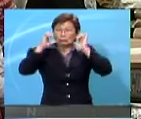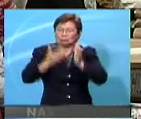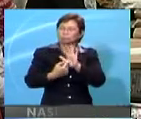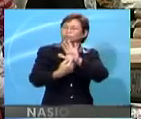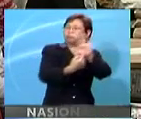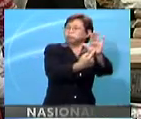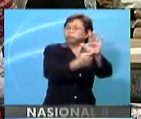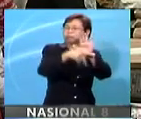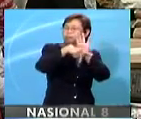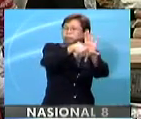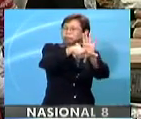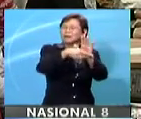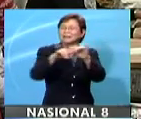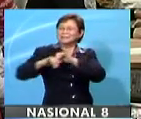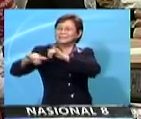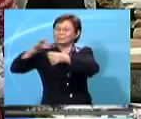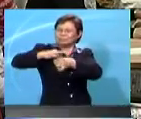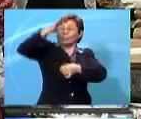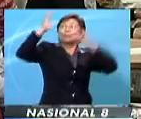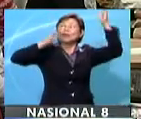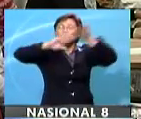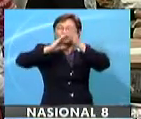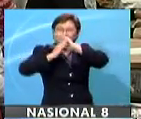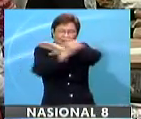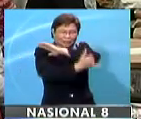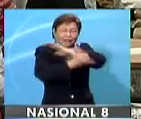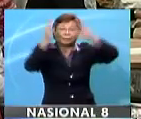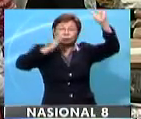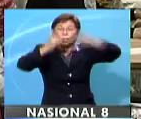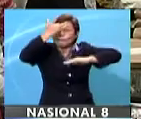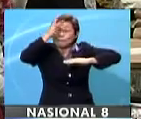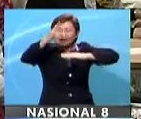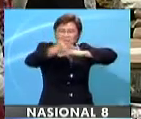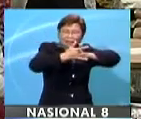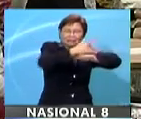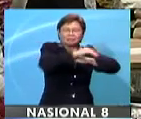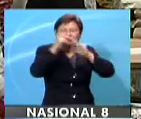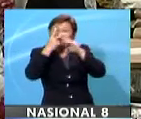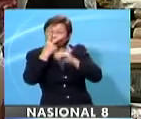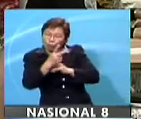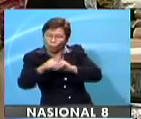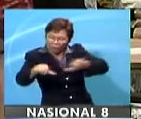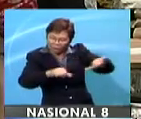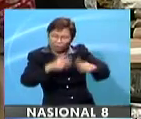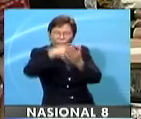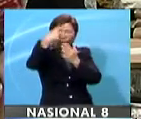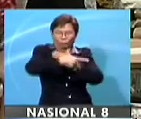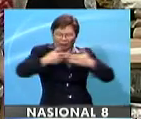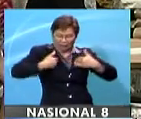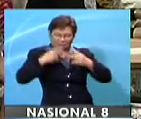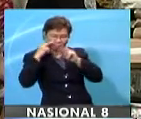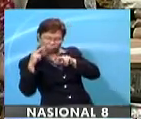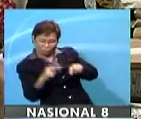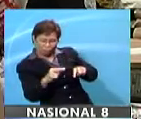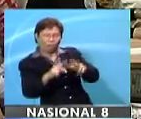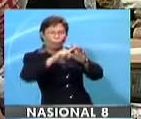dengan aspirasi untuk Malaysia menjadi sebuah negara pintar teknologi. Berbalik pada aktiviti dan program yang telah diadakan pada hari ini,